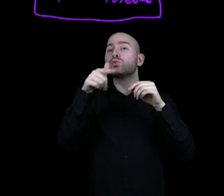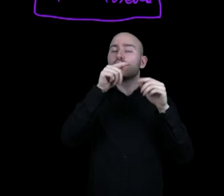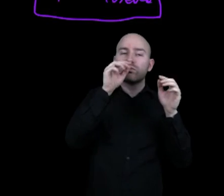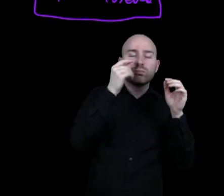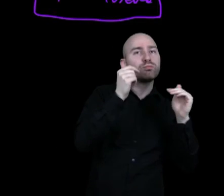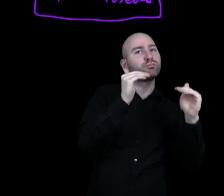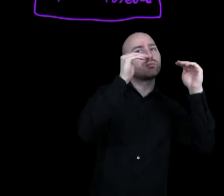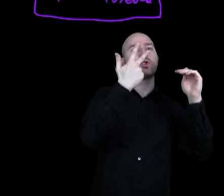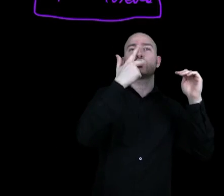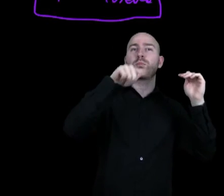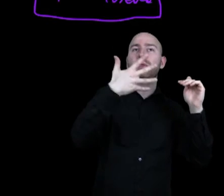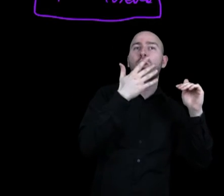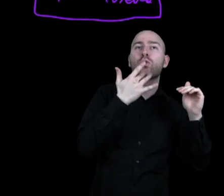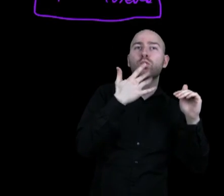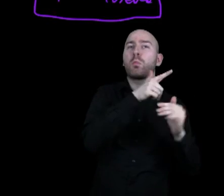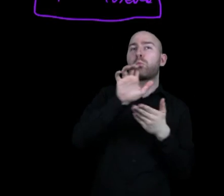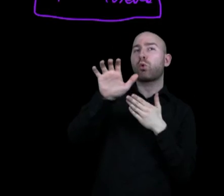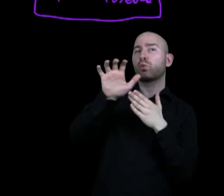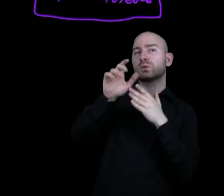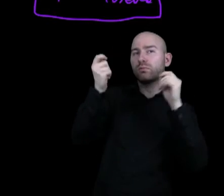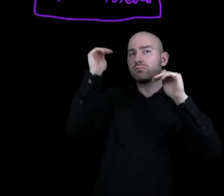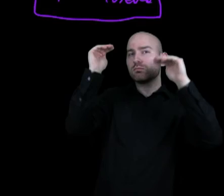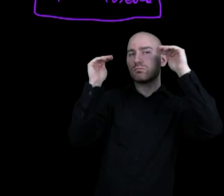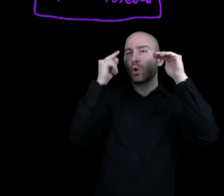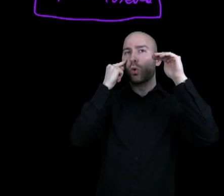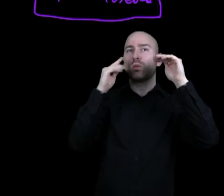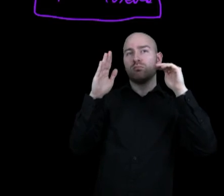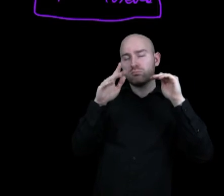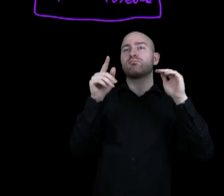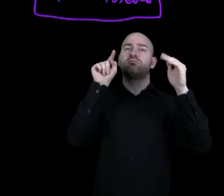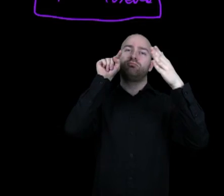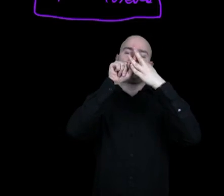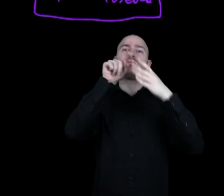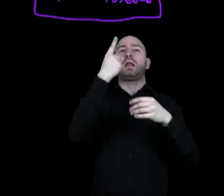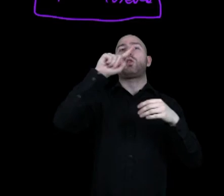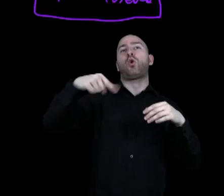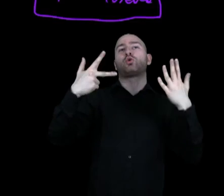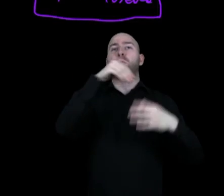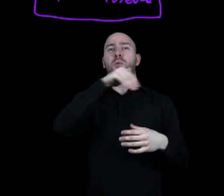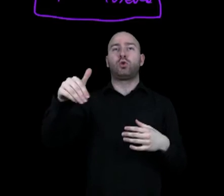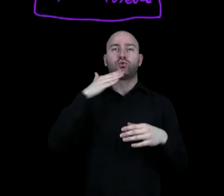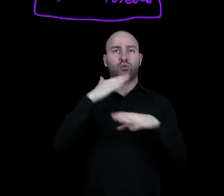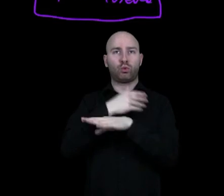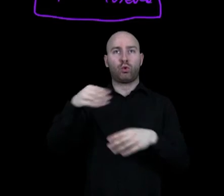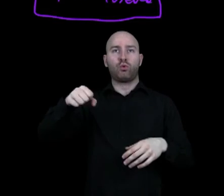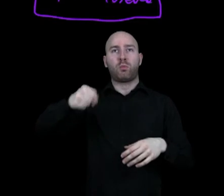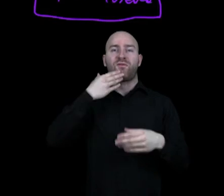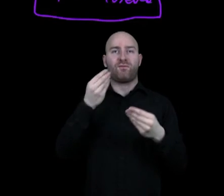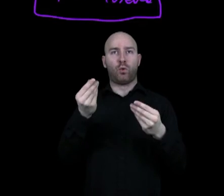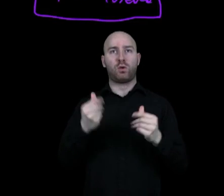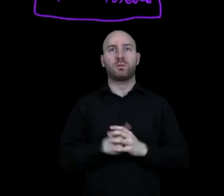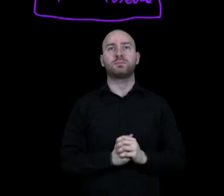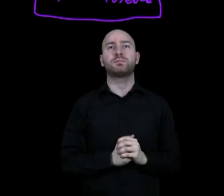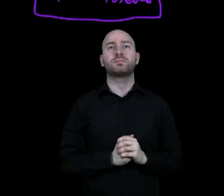oraz ilość równowagi wynosząca na oko jakieś 1,8